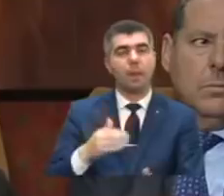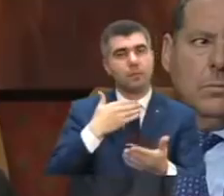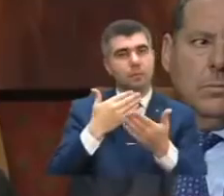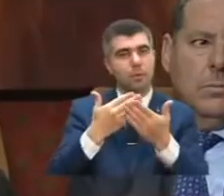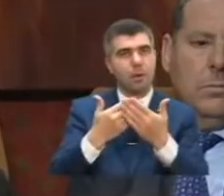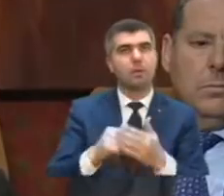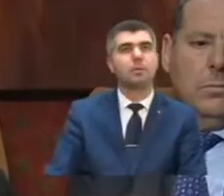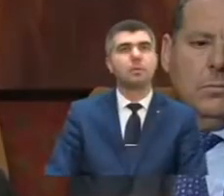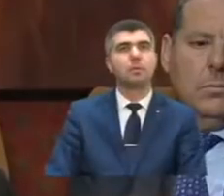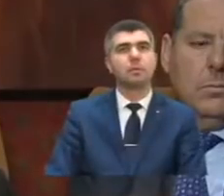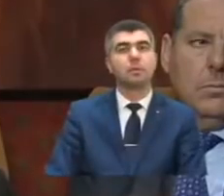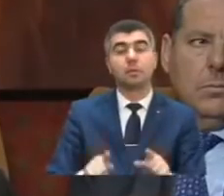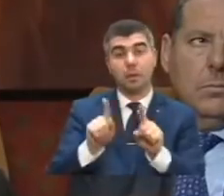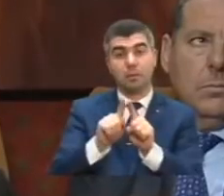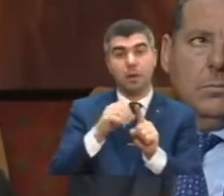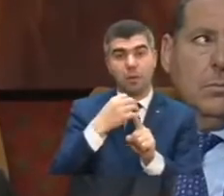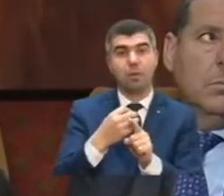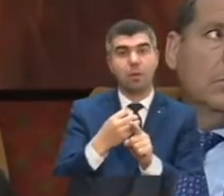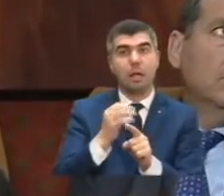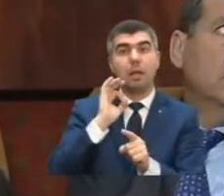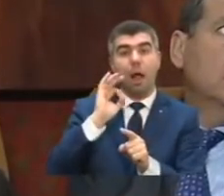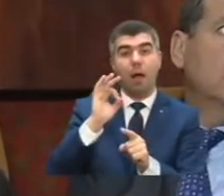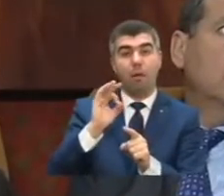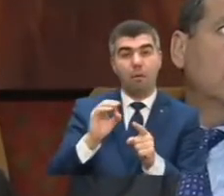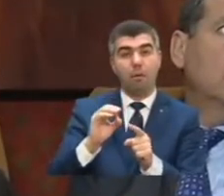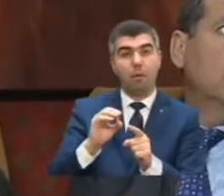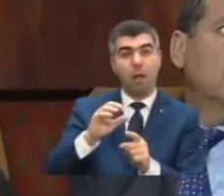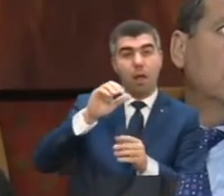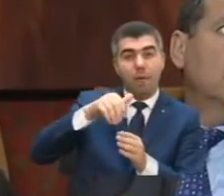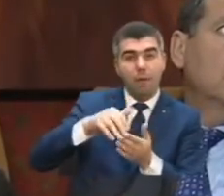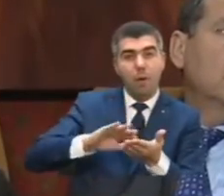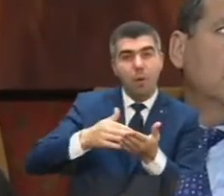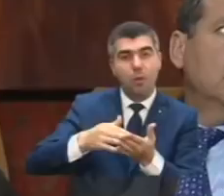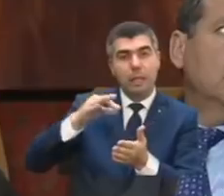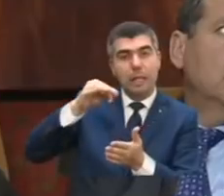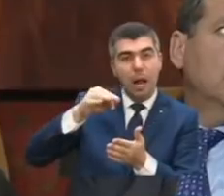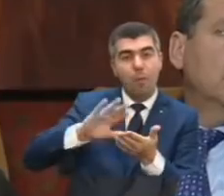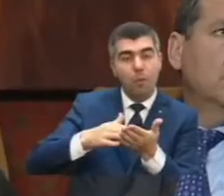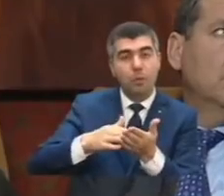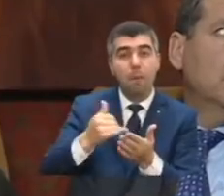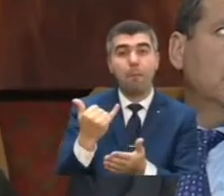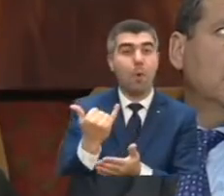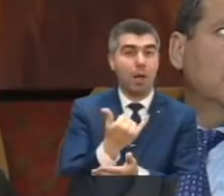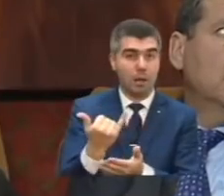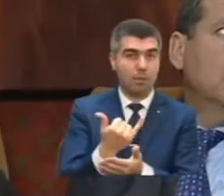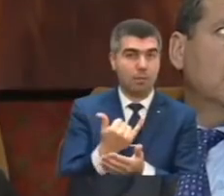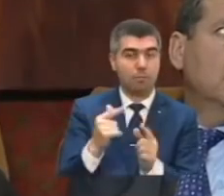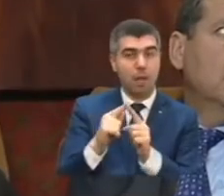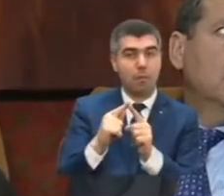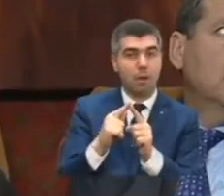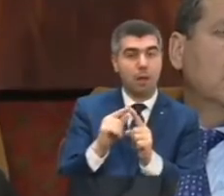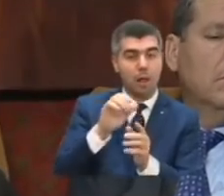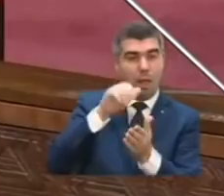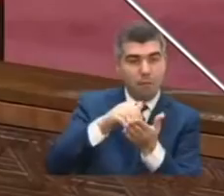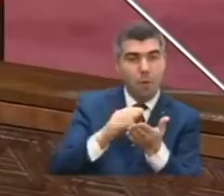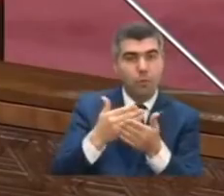هذا القطاع راه قطاع حيوي سيد الوزير، لقنا الاشغال العموميه والبناء راه